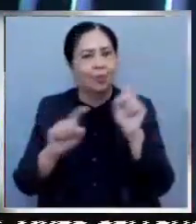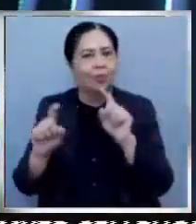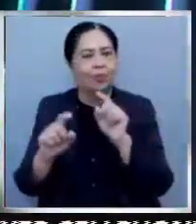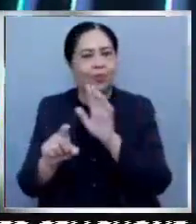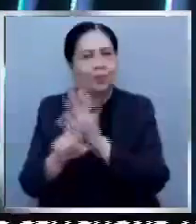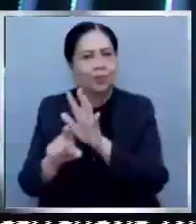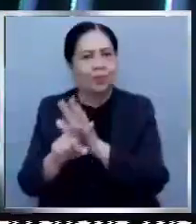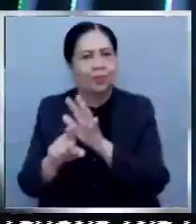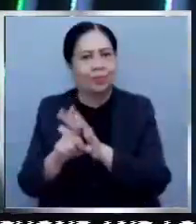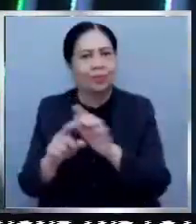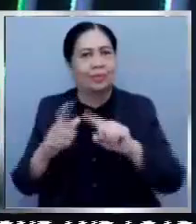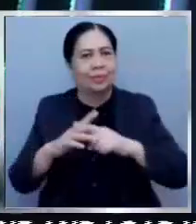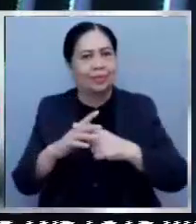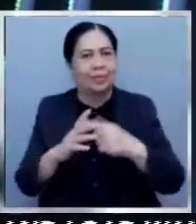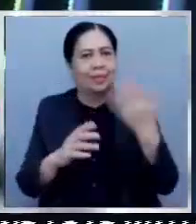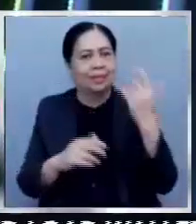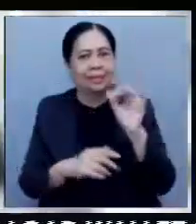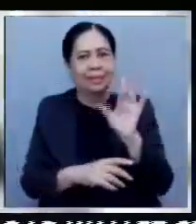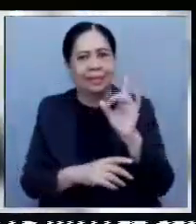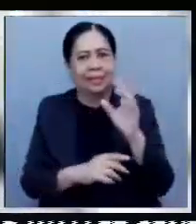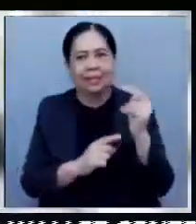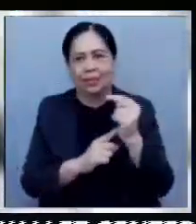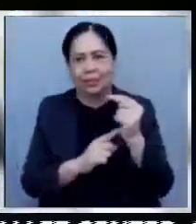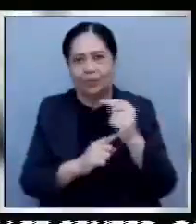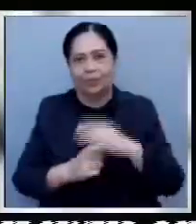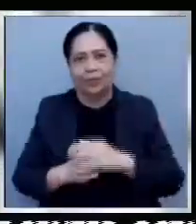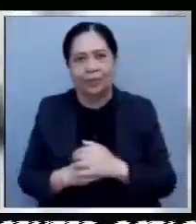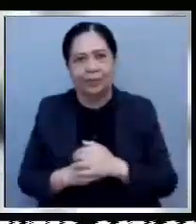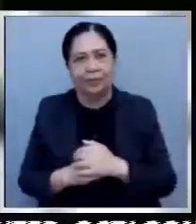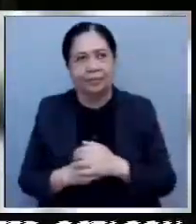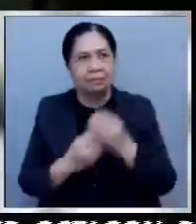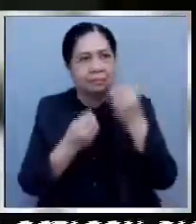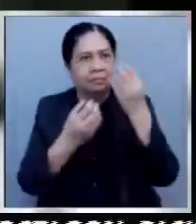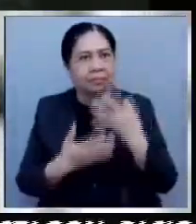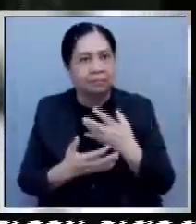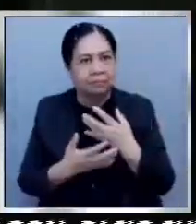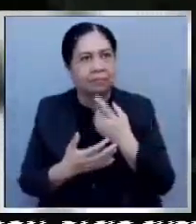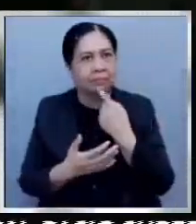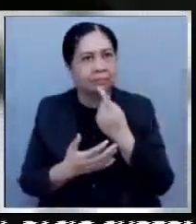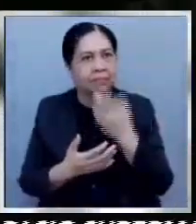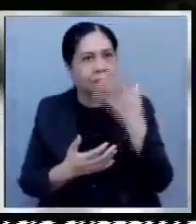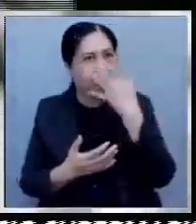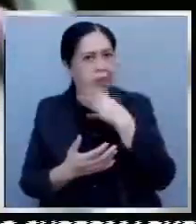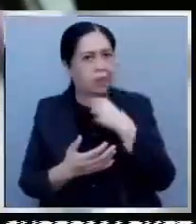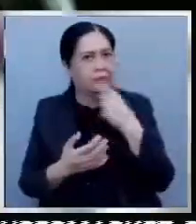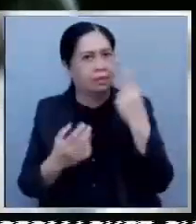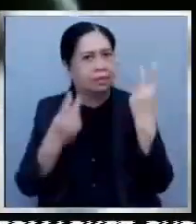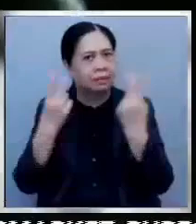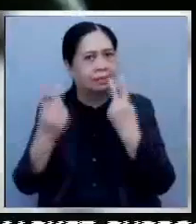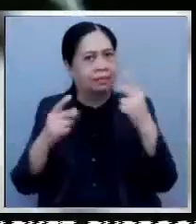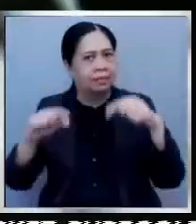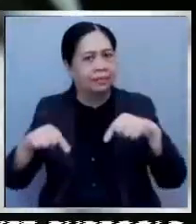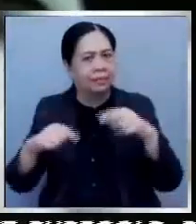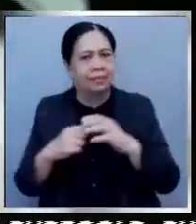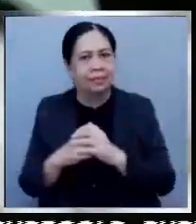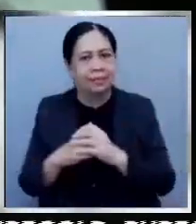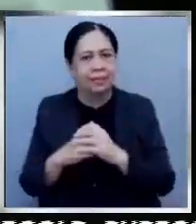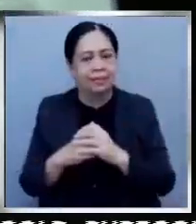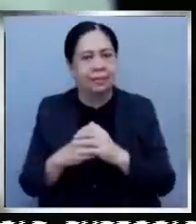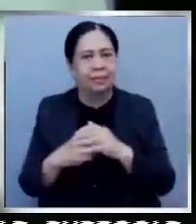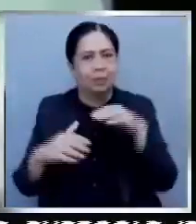nang magbukas noong 18 ng Nobyembre. May nakapagsabi po kasi na magandang pumasyal dito. Umasa pa kami dyan